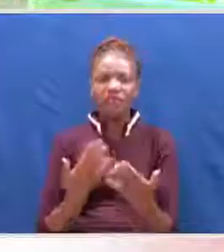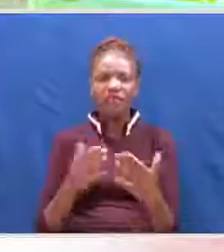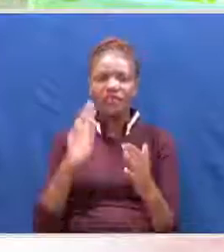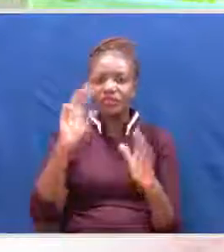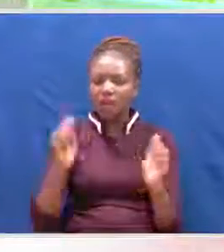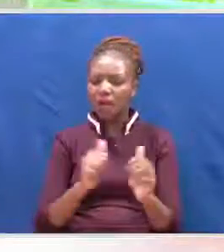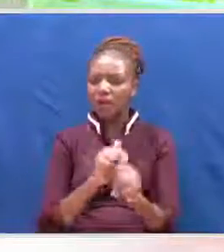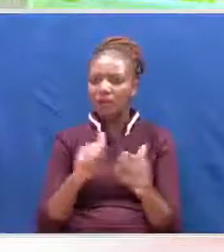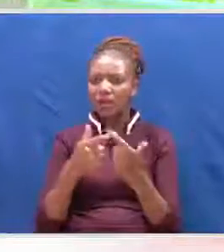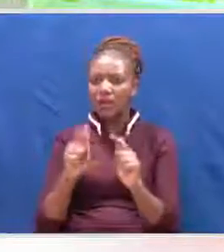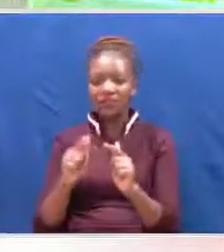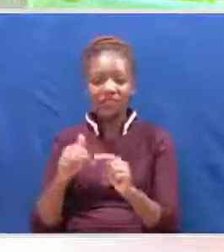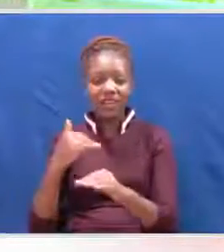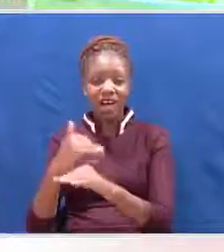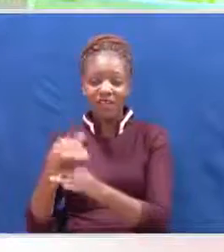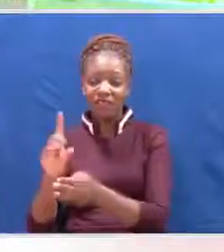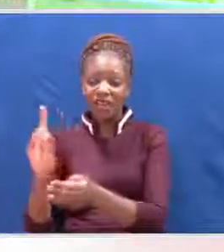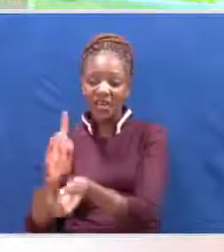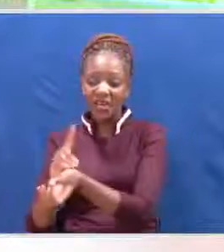ilitokea mazee. Mambo ya dunia, lakini sasa